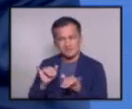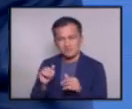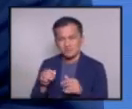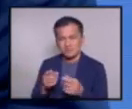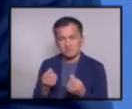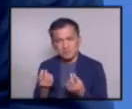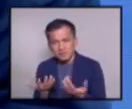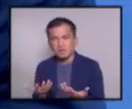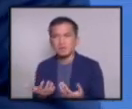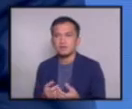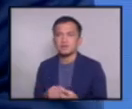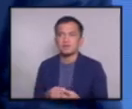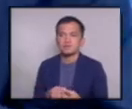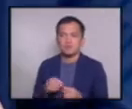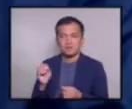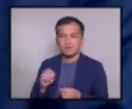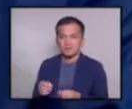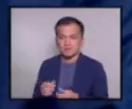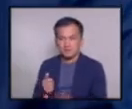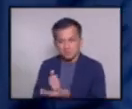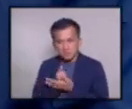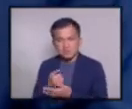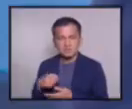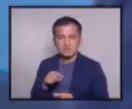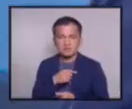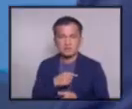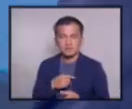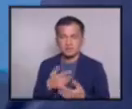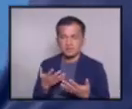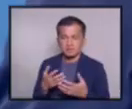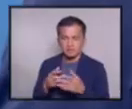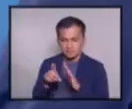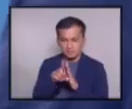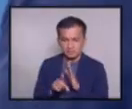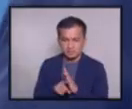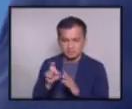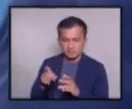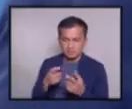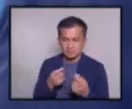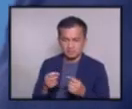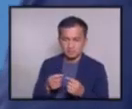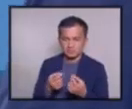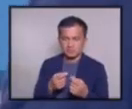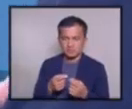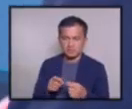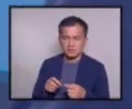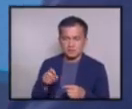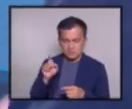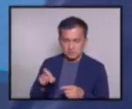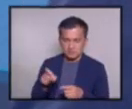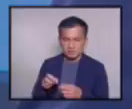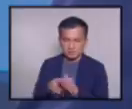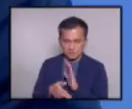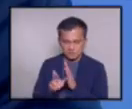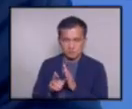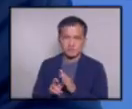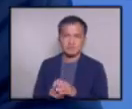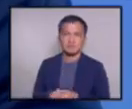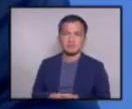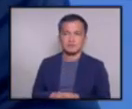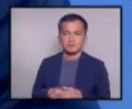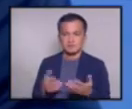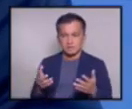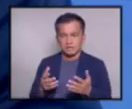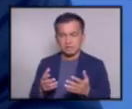no? Walang maitulong sa amin. So wala sa batas yun kung ano man ang dapat nilang gawin? Well, kailangan i-review. Kailangan i-review. Saan